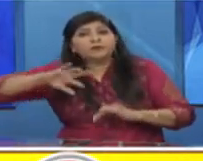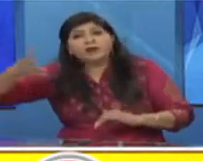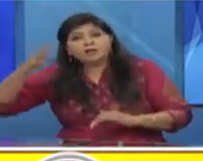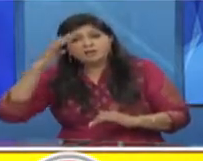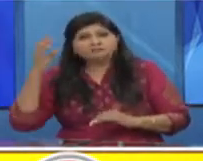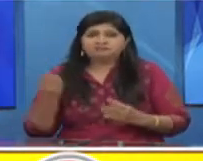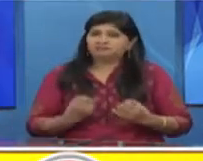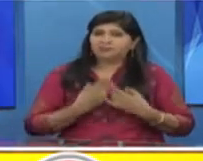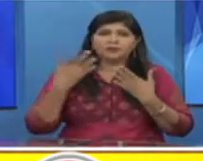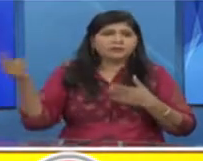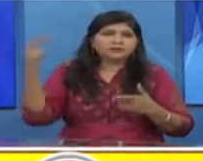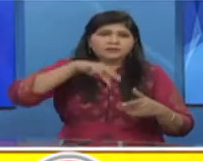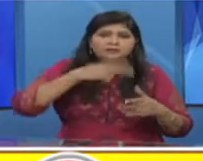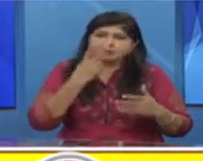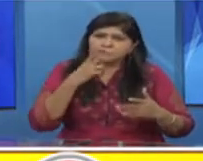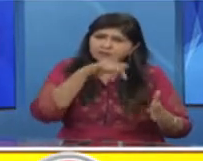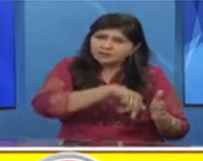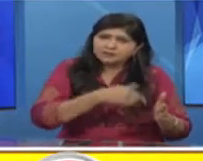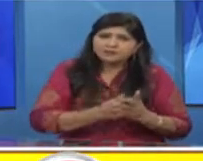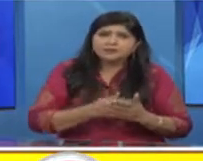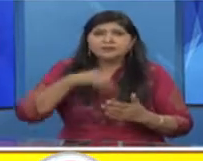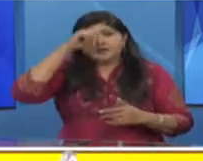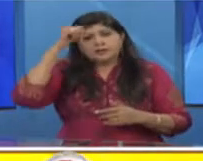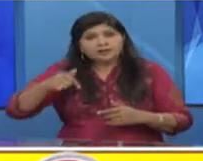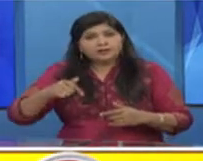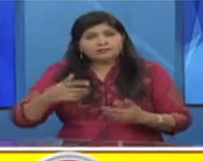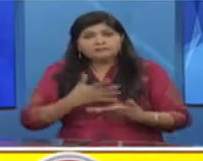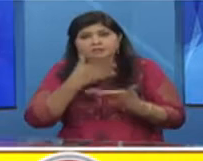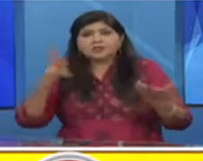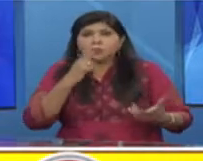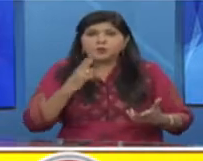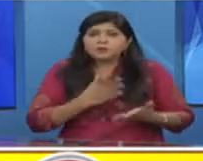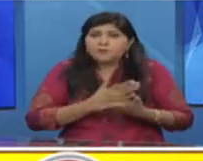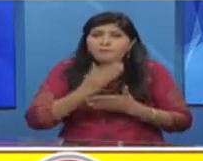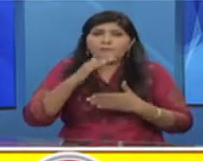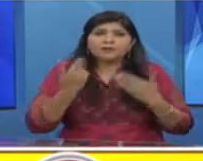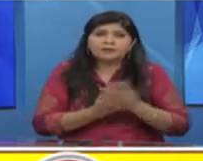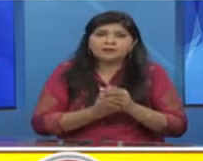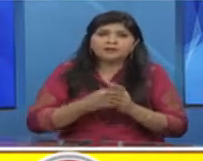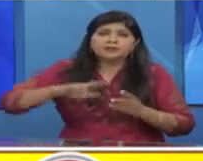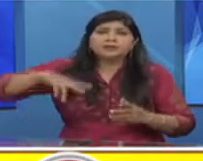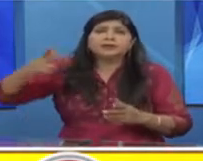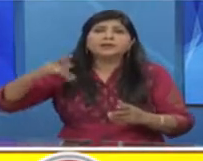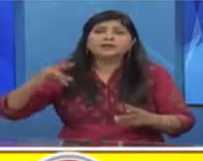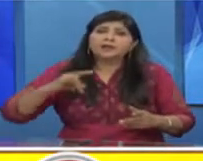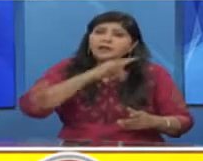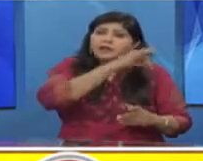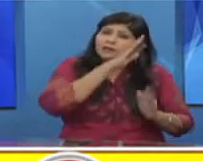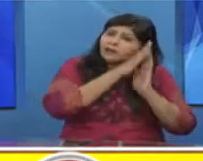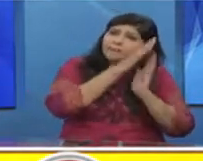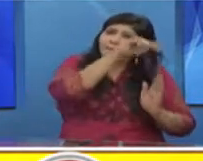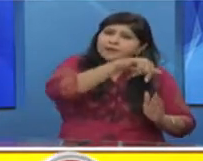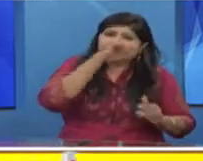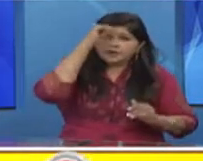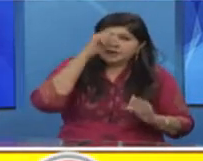है। इसलिए भारत में फेस्टिवल टूरिज्म बढ़ाने में देश के बाहर रहने वाले भारतीयों की भूमिका भी